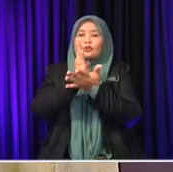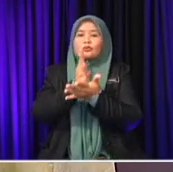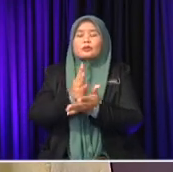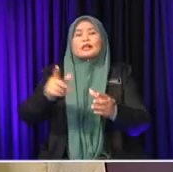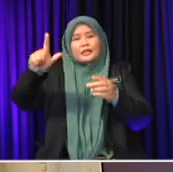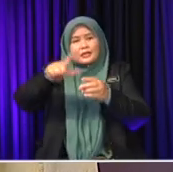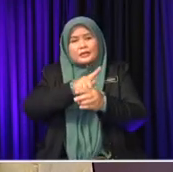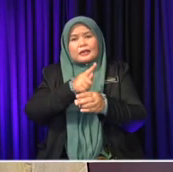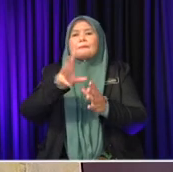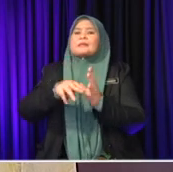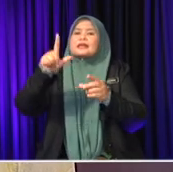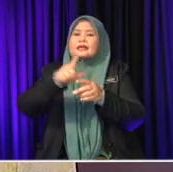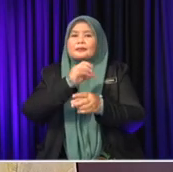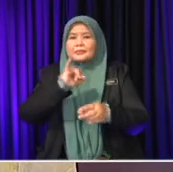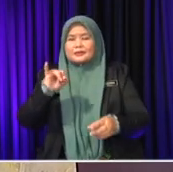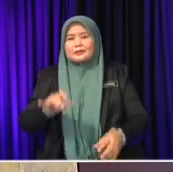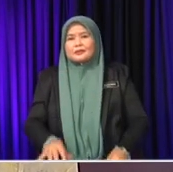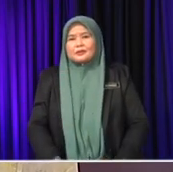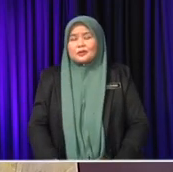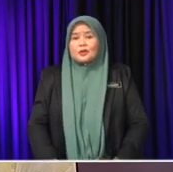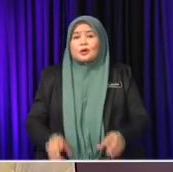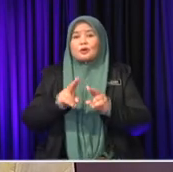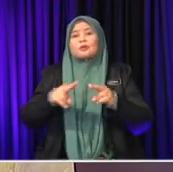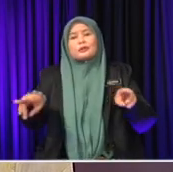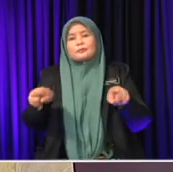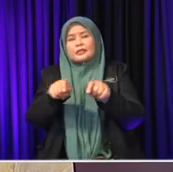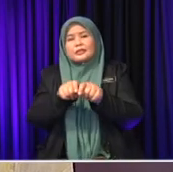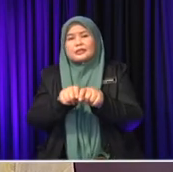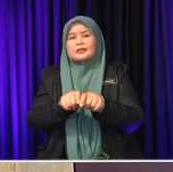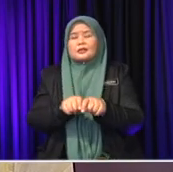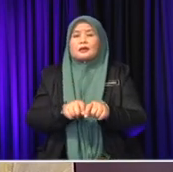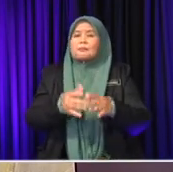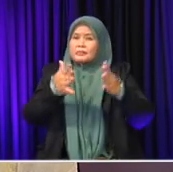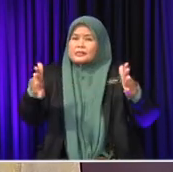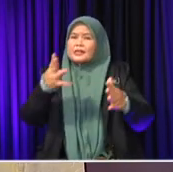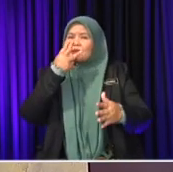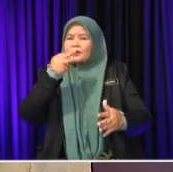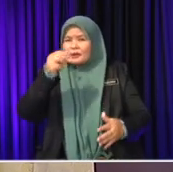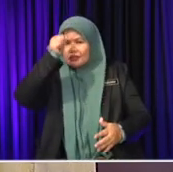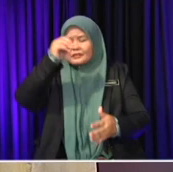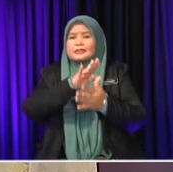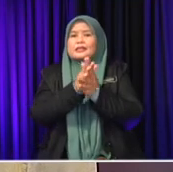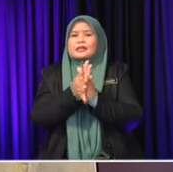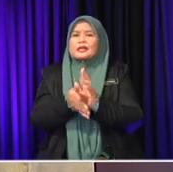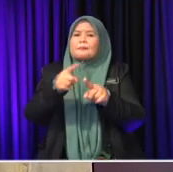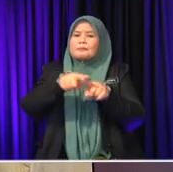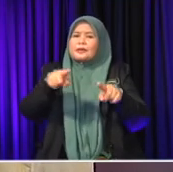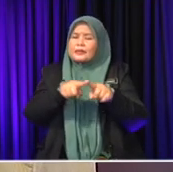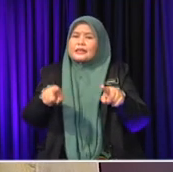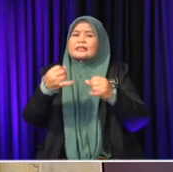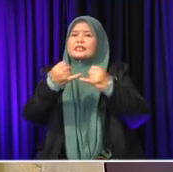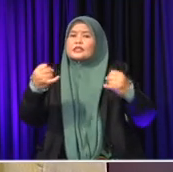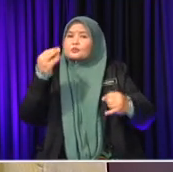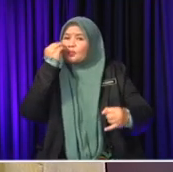lengkap melengkapi Umpama besarnya nikmat Allah menjadikan berbagai jenis